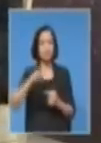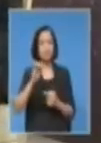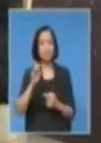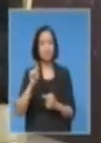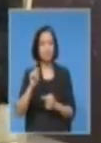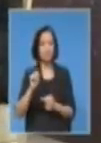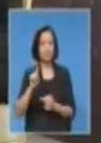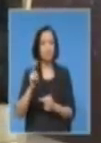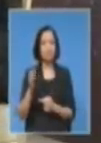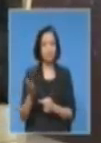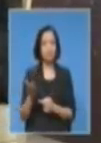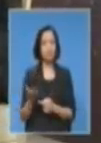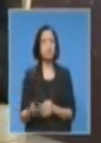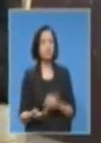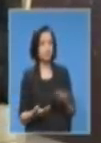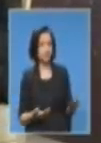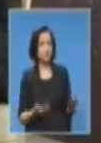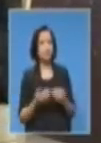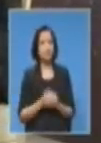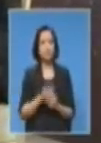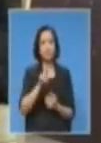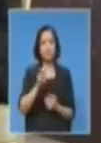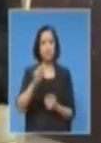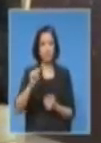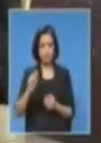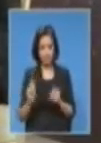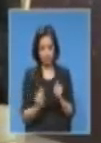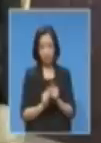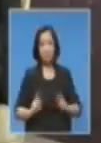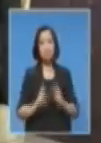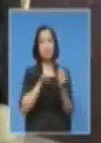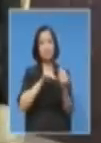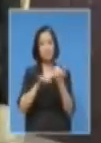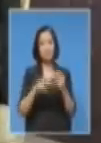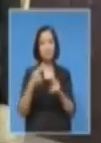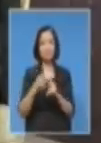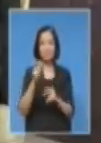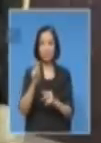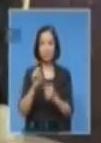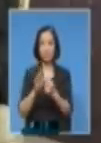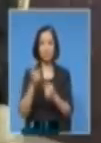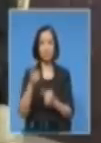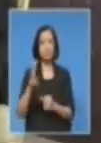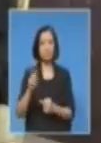ทางซ้ายของผมคือท่านรัฐมนตรีช่วยว่าการกระทรวงคมนาคมคุณอาคมเติมพิทยาไพศิ